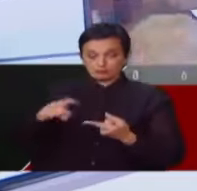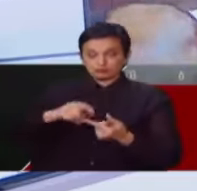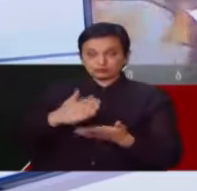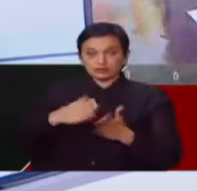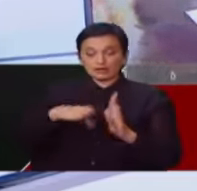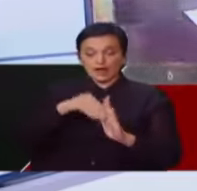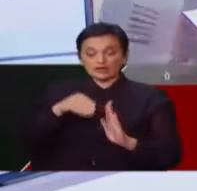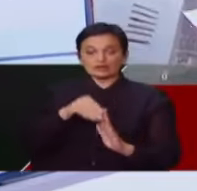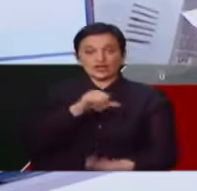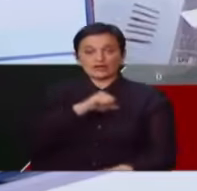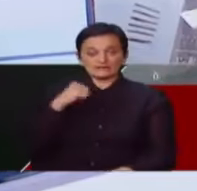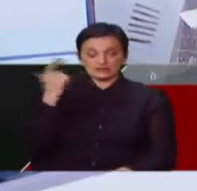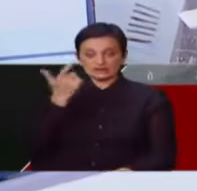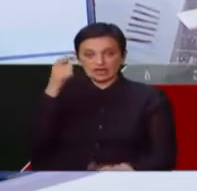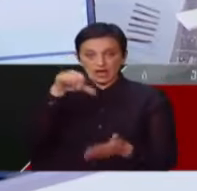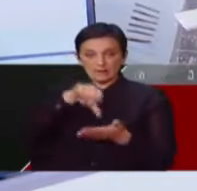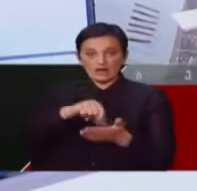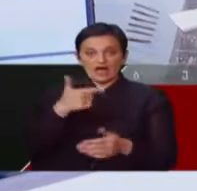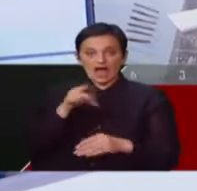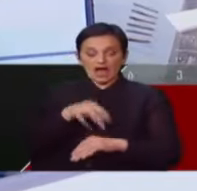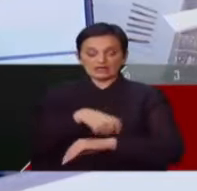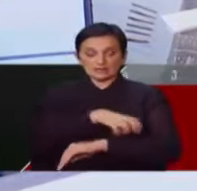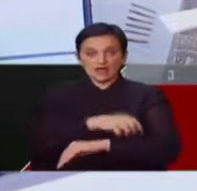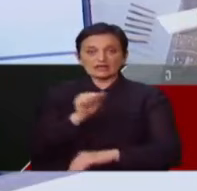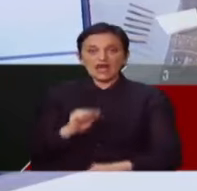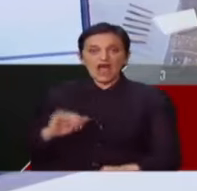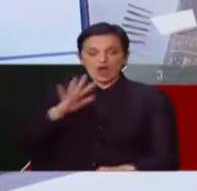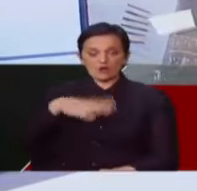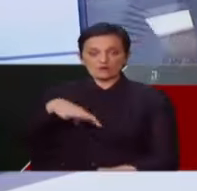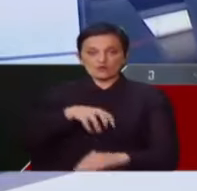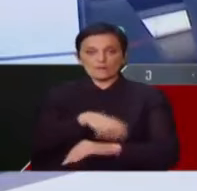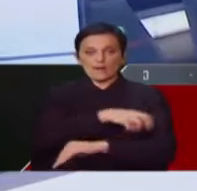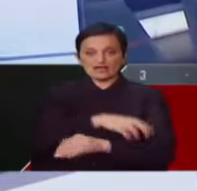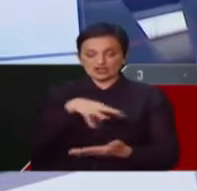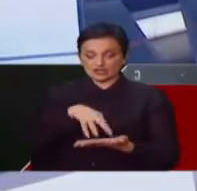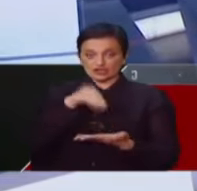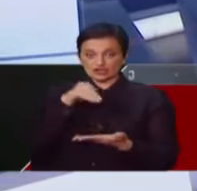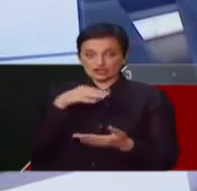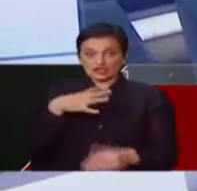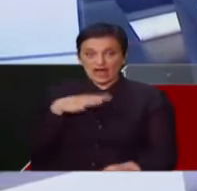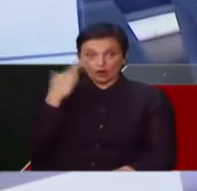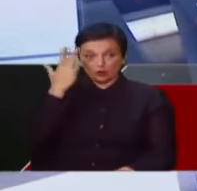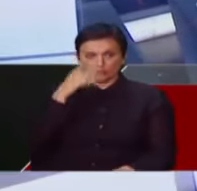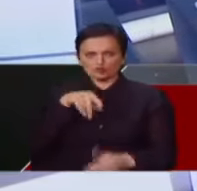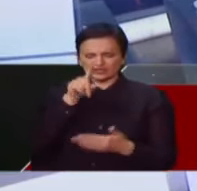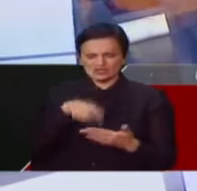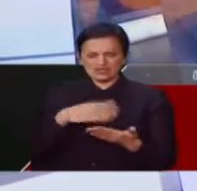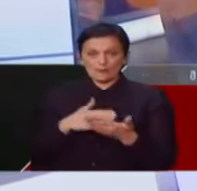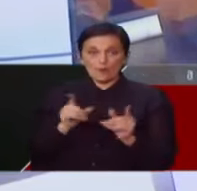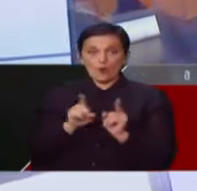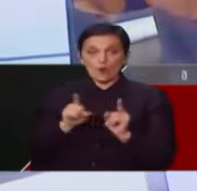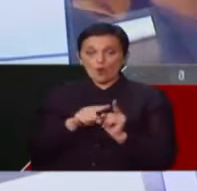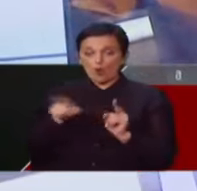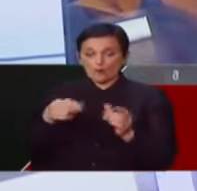არჩევნებში დამოუკიდებლად მონაწილეობას აპირებს გახარიას პარტია, ასევე ევროპული საქართველო და პარტია გირჩი. ქართული ოცნება კი დარწმუნებულია, რომ